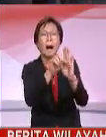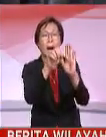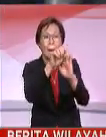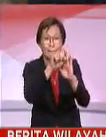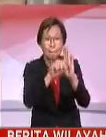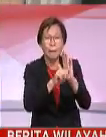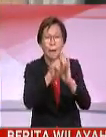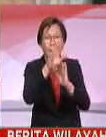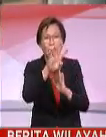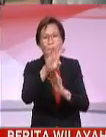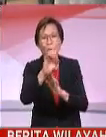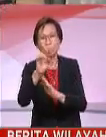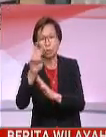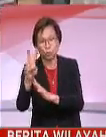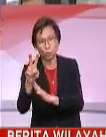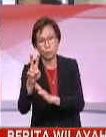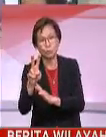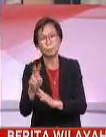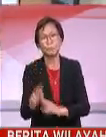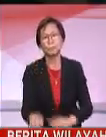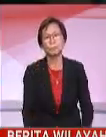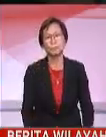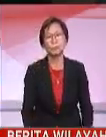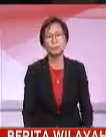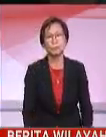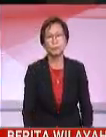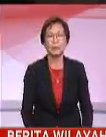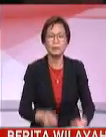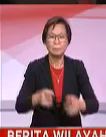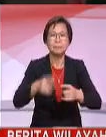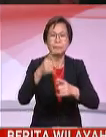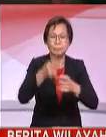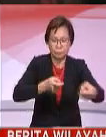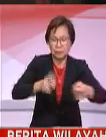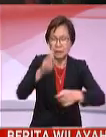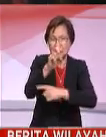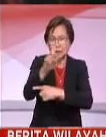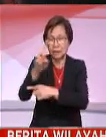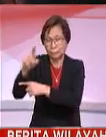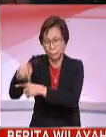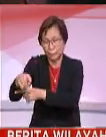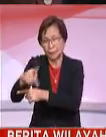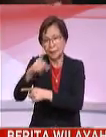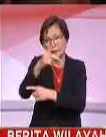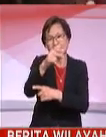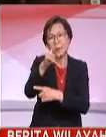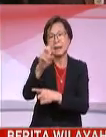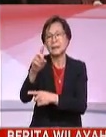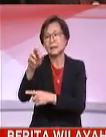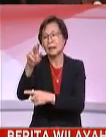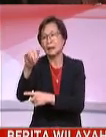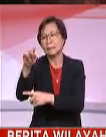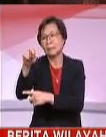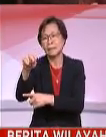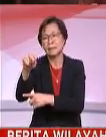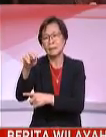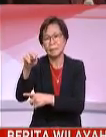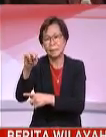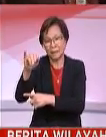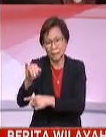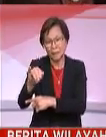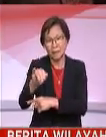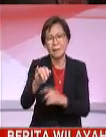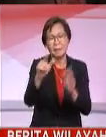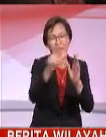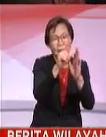dan Seksyen 34 Kanun Kesesaan. Kes dikendalikan Timbalan Pendakwa Raya K. Darini manakala tertuduh diwakili